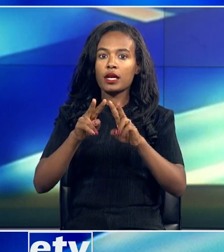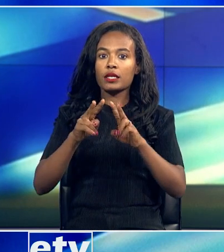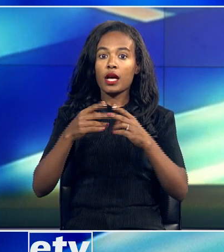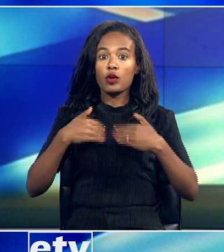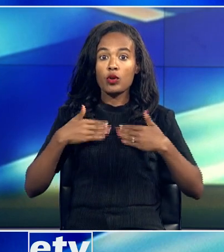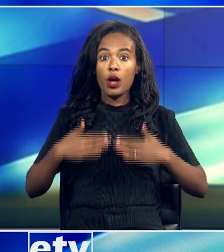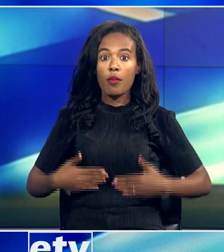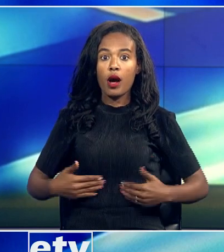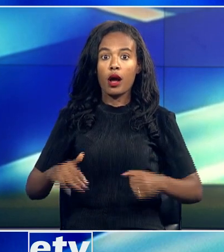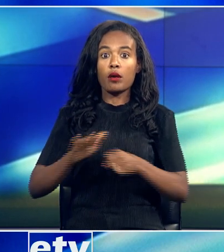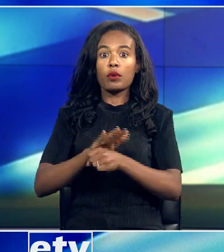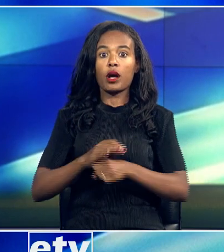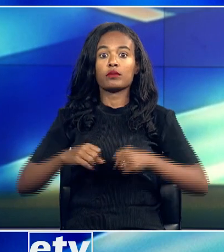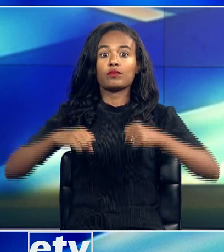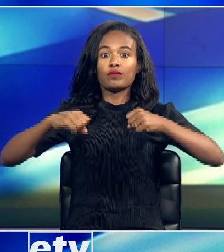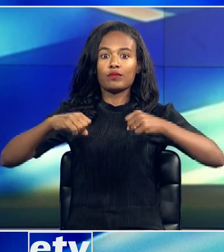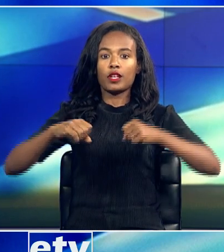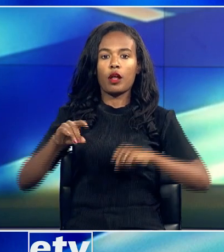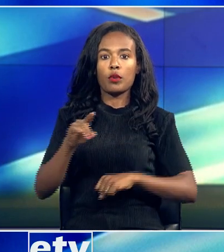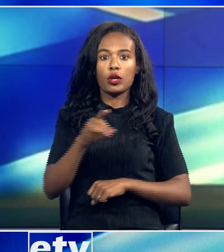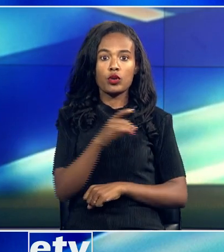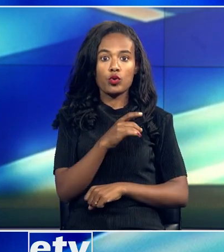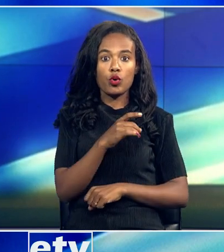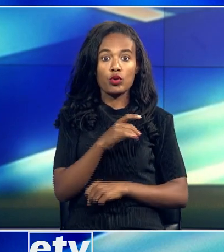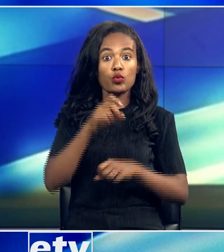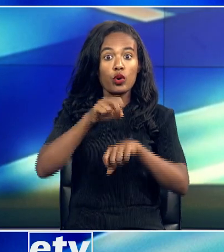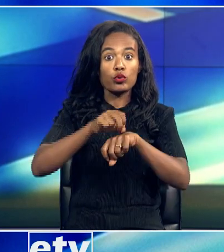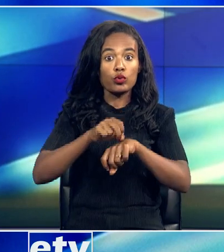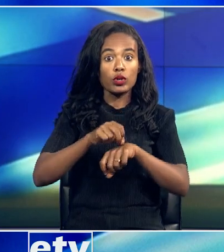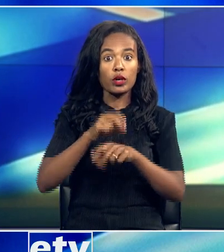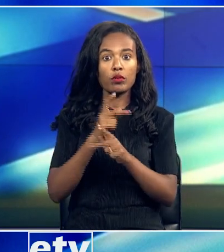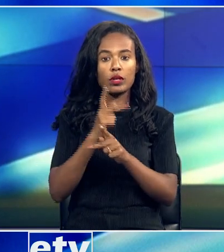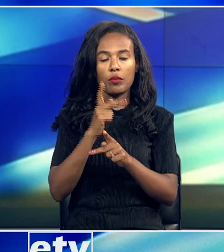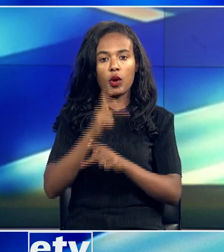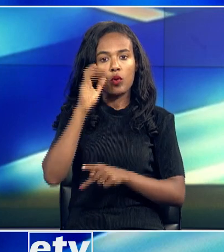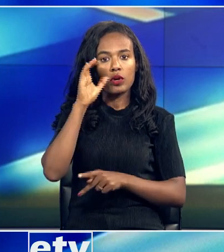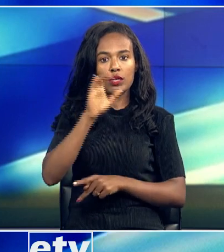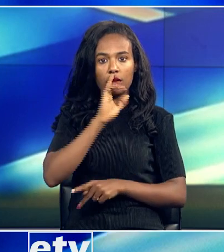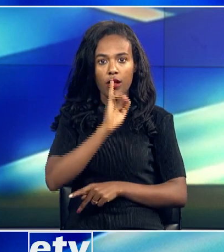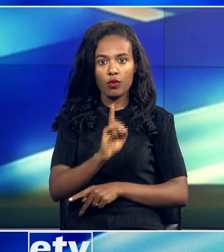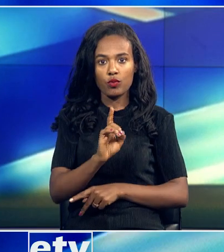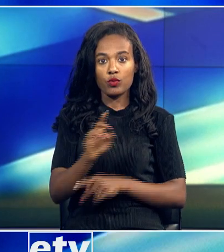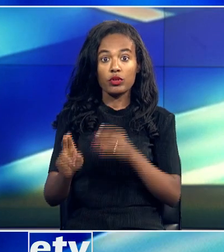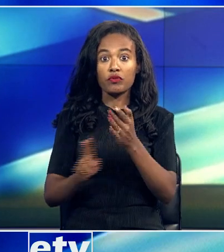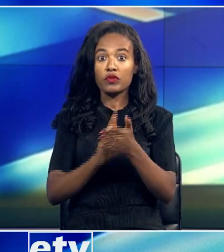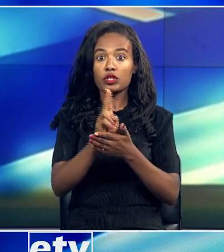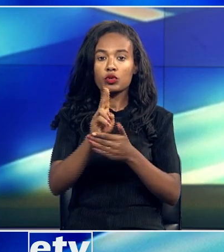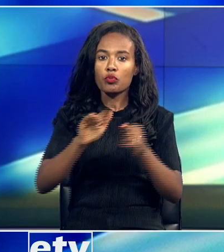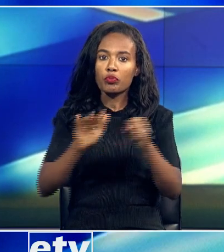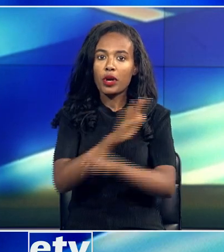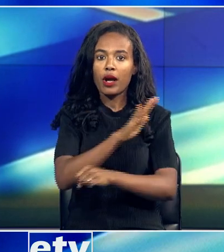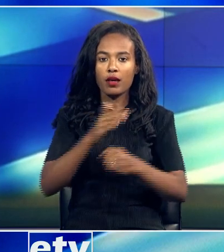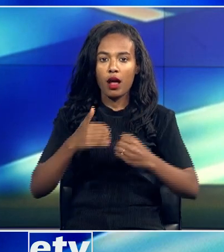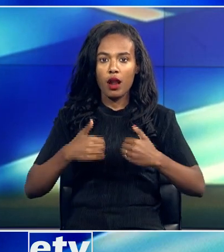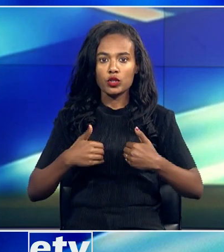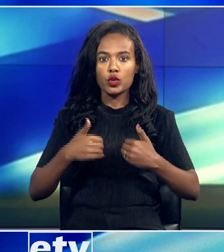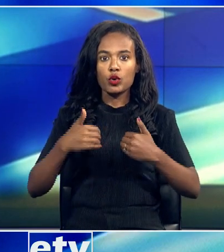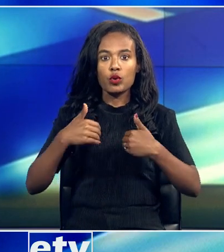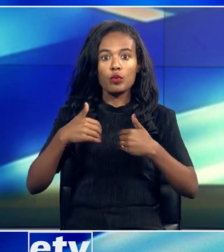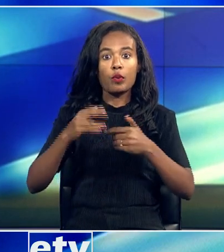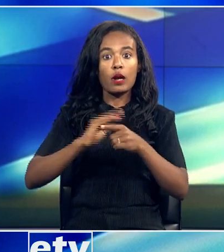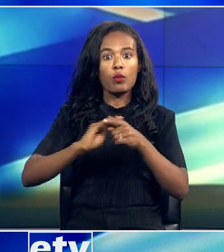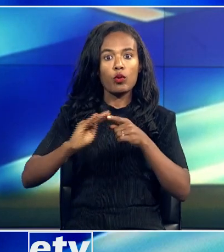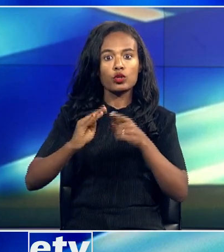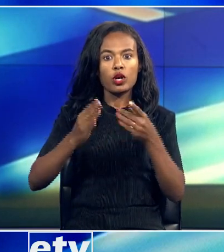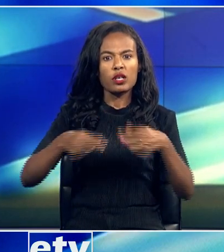ብቃቱ የዳበረ እንዲሆን ማድረግ ወቅቱ የሚጠብቀው ግዴታ ነው። ስለሆነም ዩኒቨርሲቲው ብቃት ያላቸው ባላቸው ባለሙያዎች